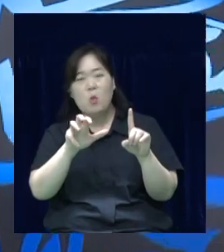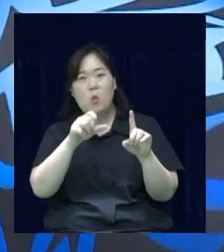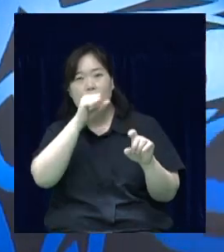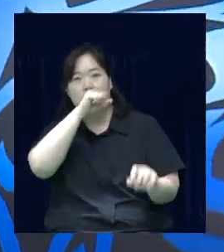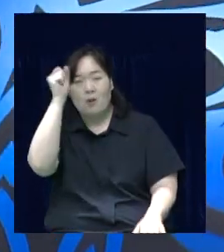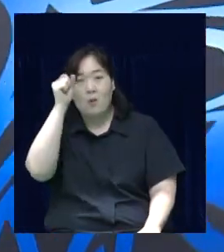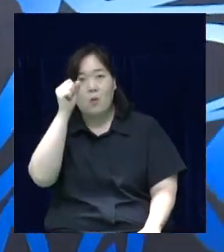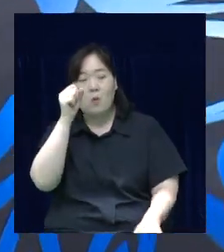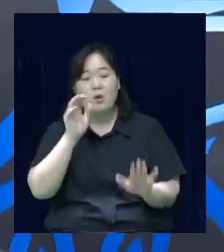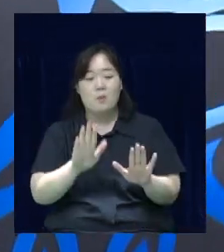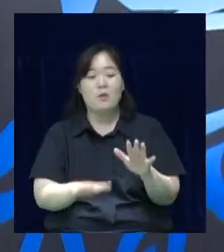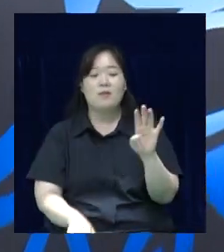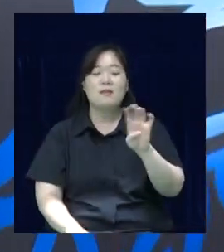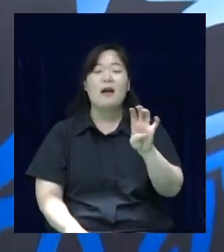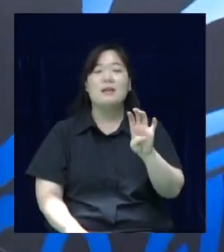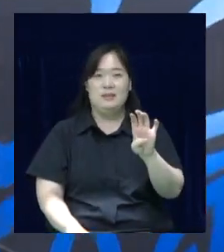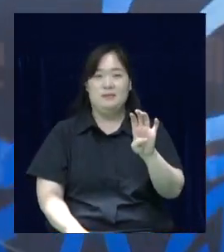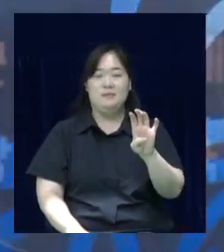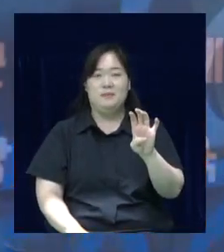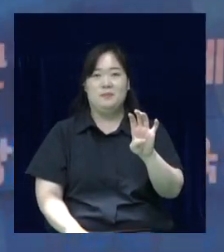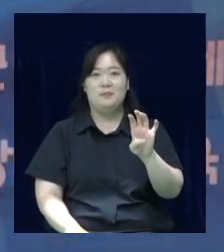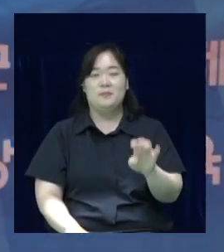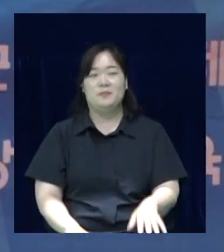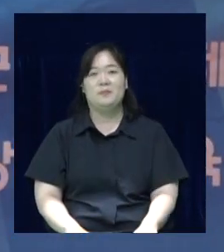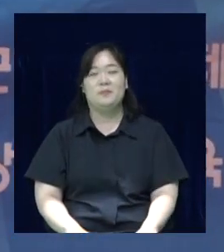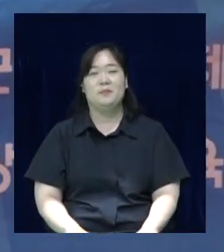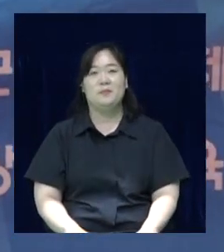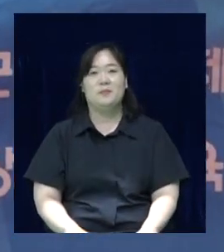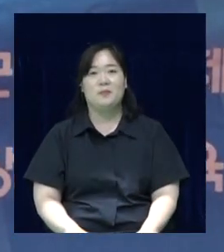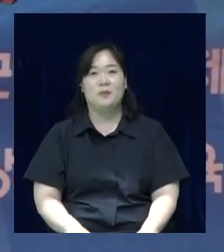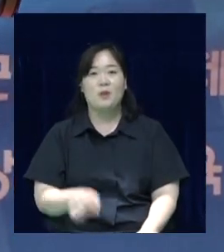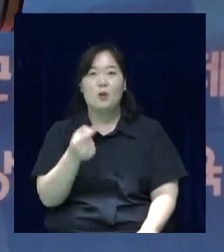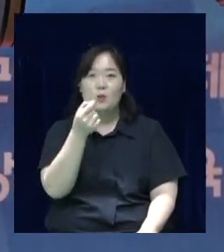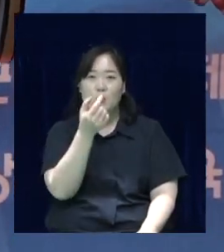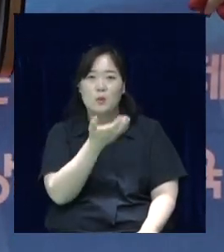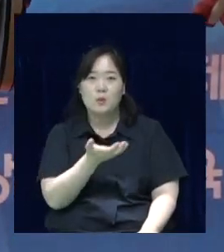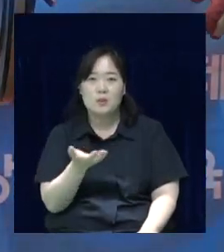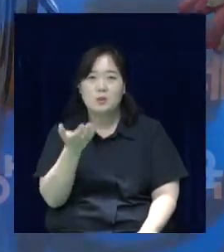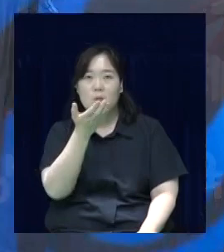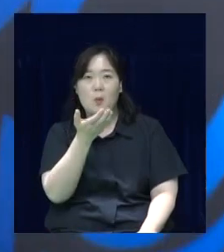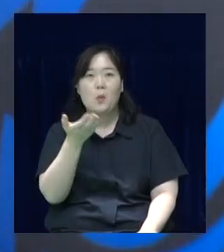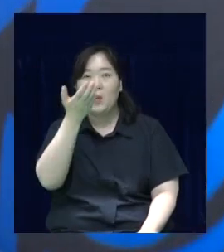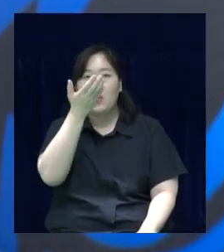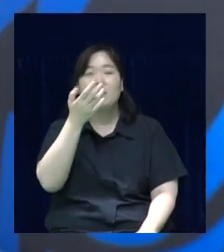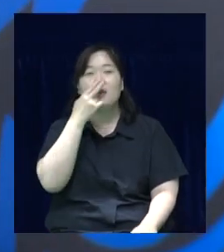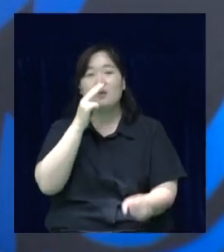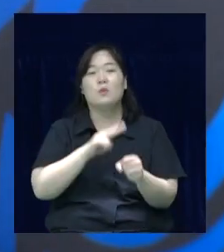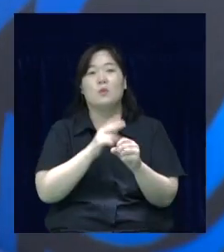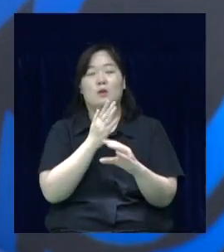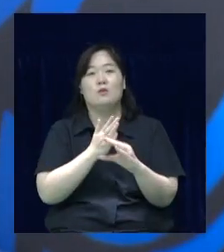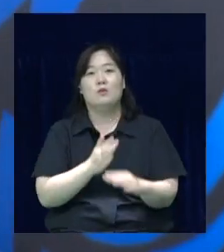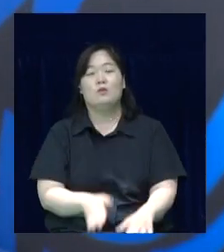시켰었죠. 차근차근 또 무게를 늘려나가는 이동명 선수 2차 시도.